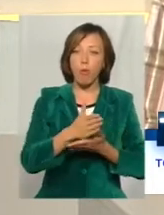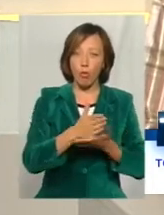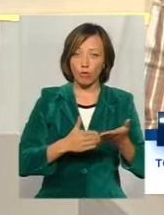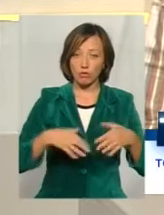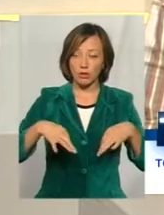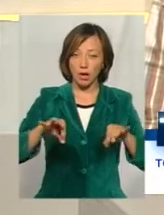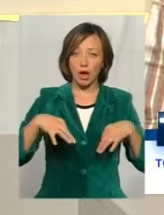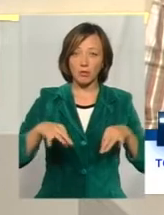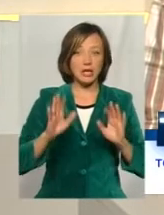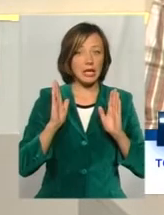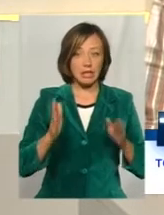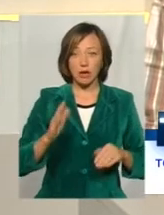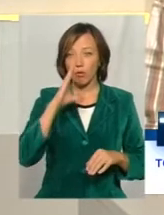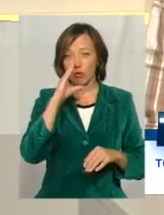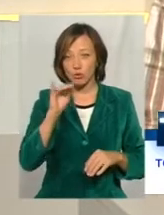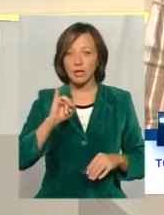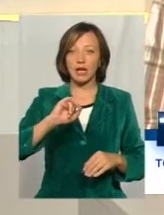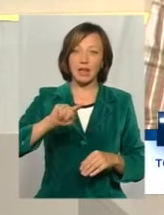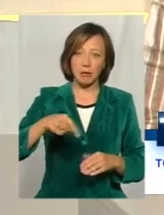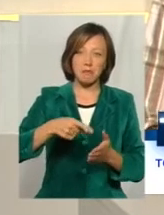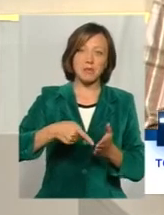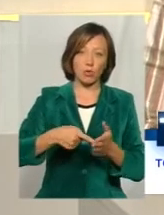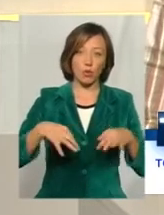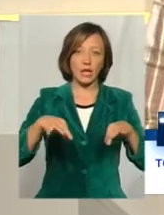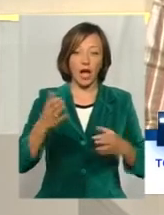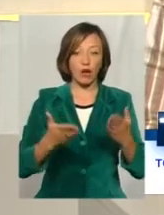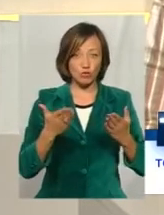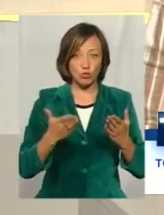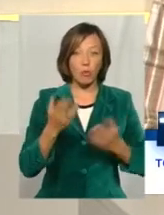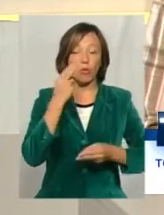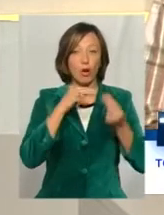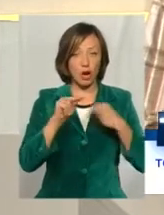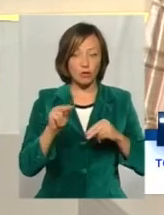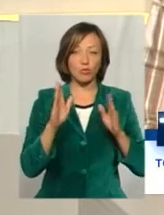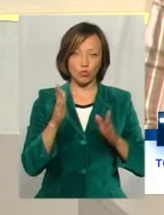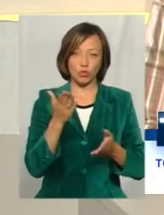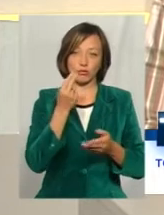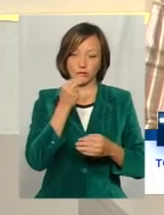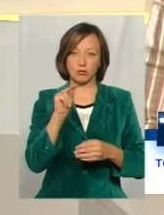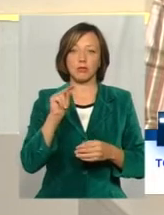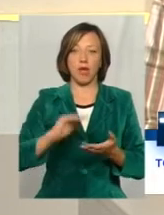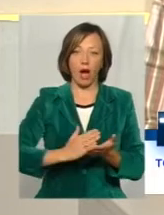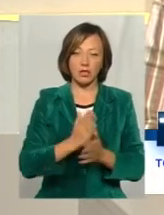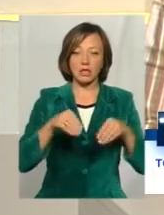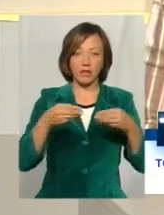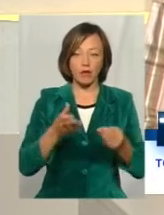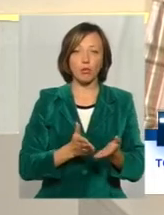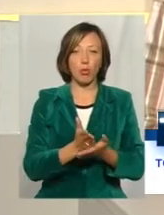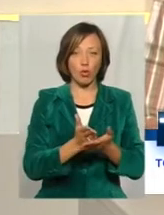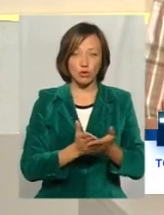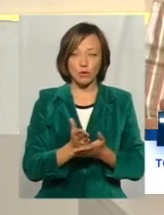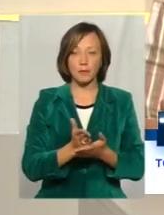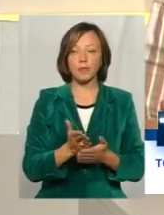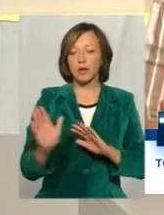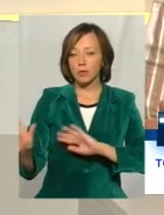стосується не лише приватних перевізників, а й комунальних, якщо вона підвищиться, буде кращою, якісніше будуть надаватися послуги.